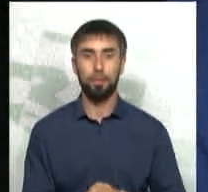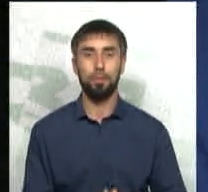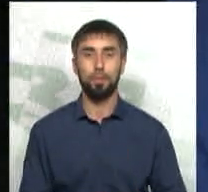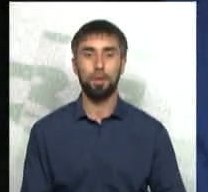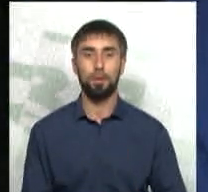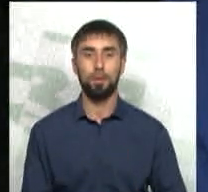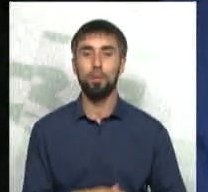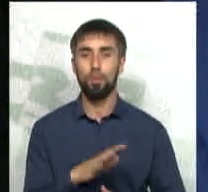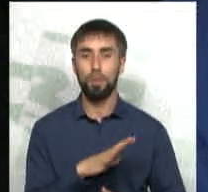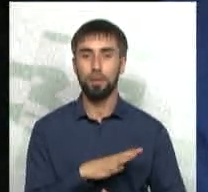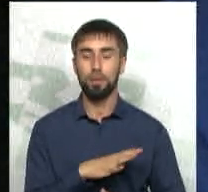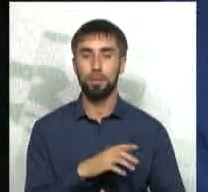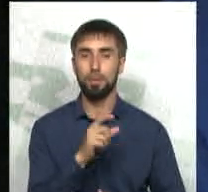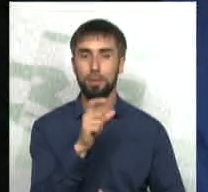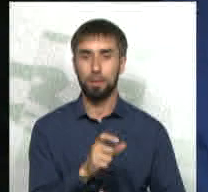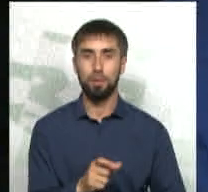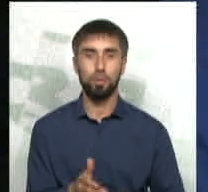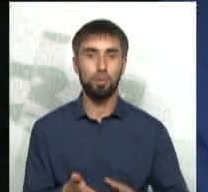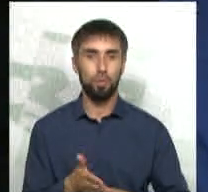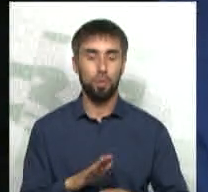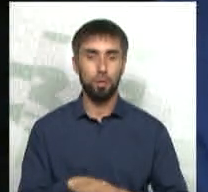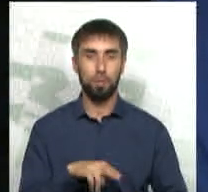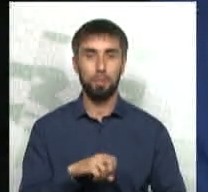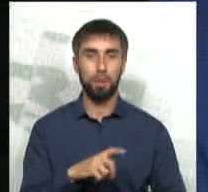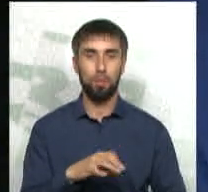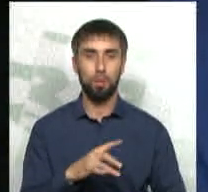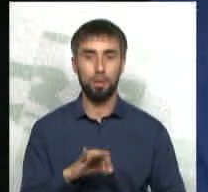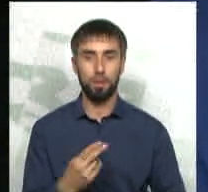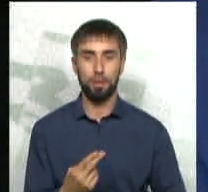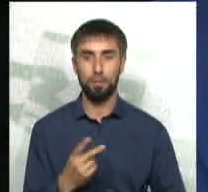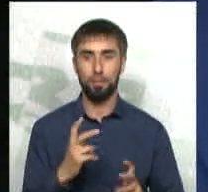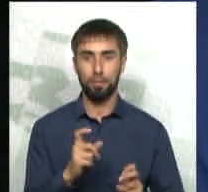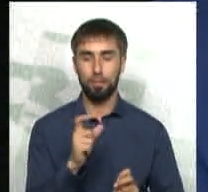же. Были дарбол, это тяжелый пехотинец.